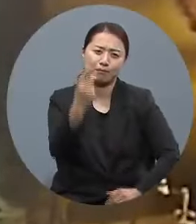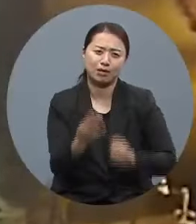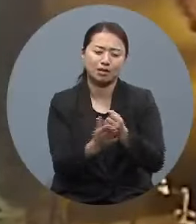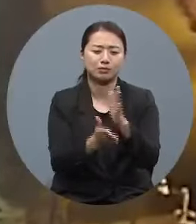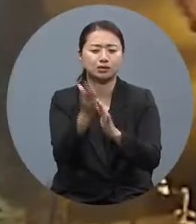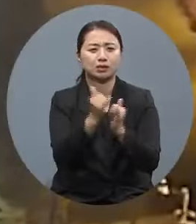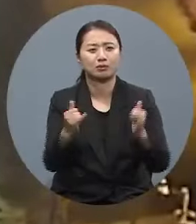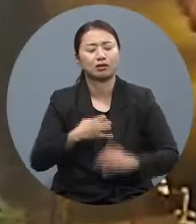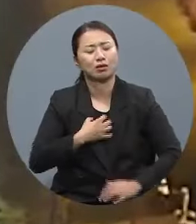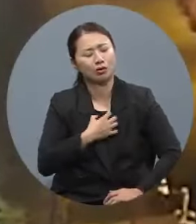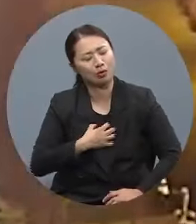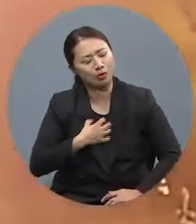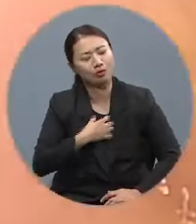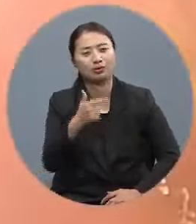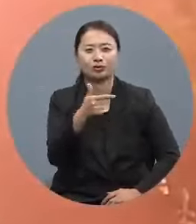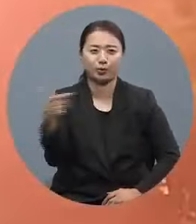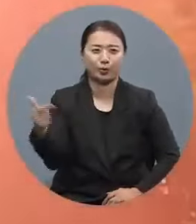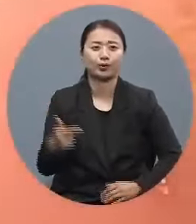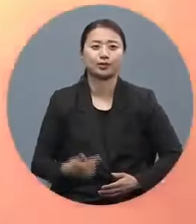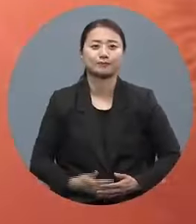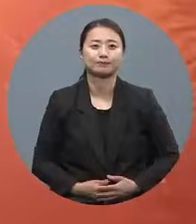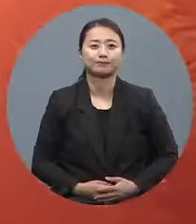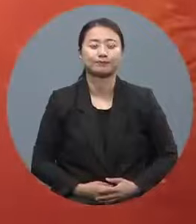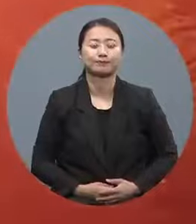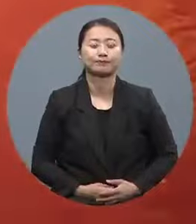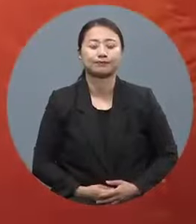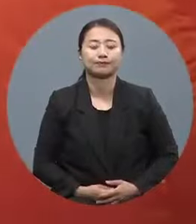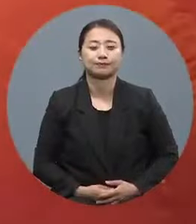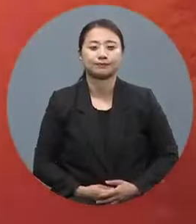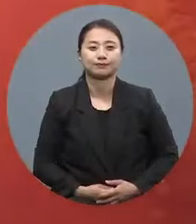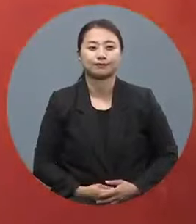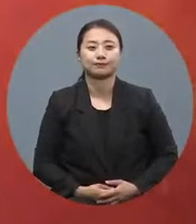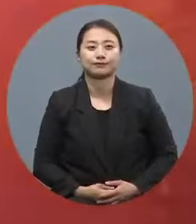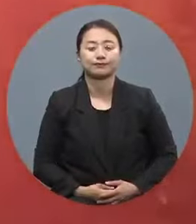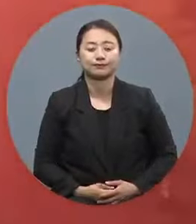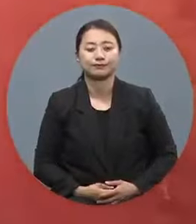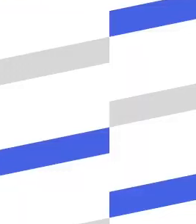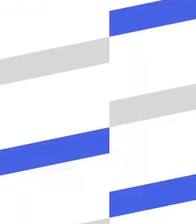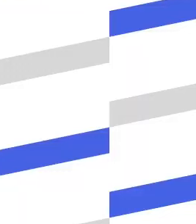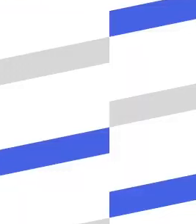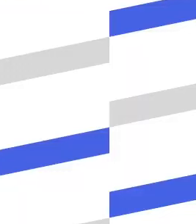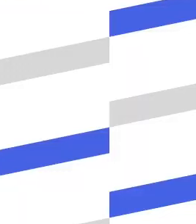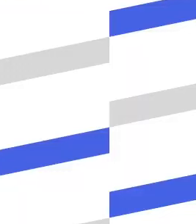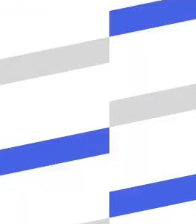한 시민들의 걱정과 불신은 커질 수밖에 없습니다. MBC 뉴스 정인곤입니다.